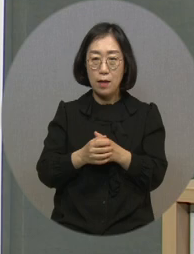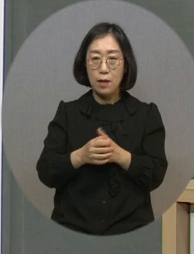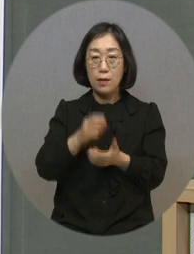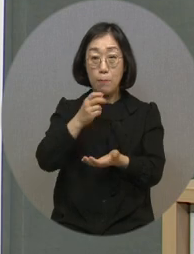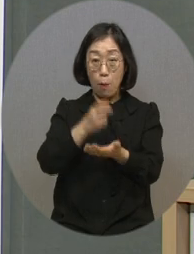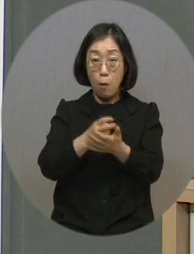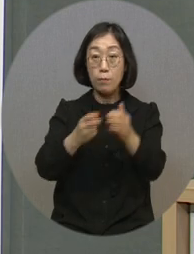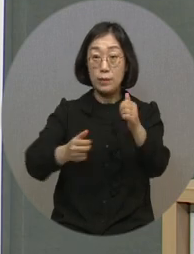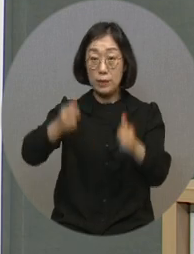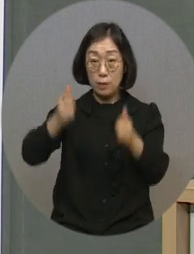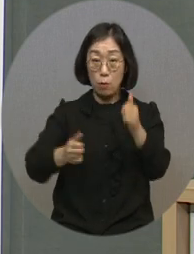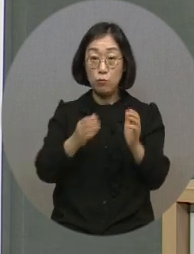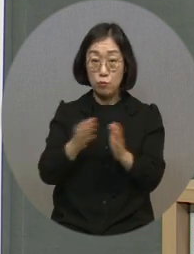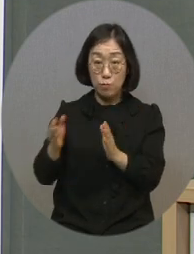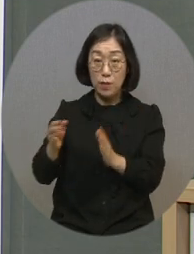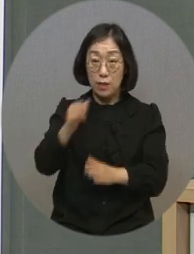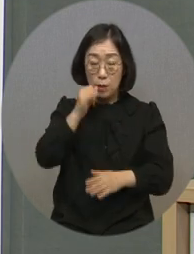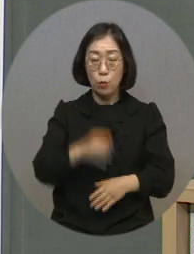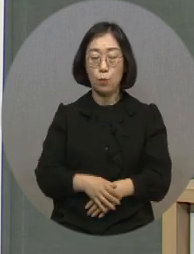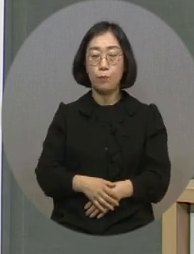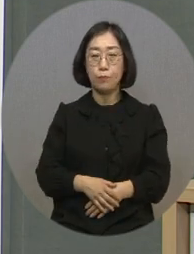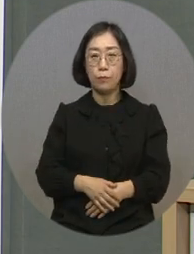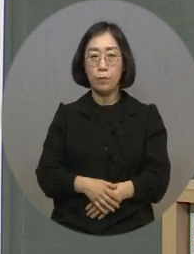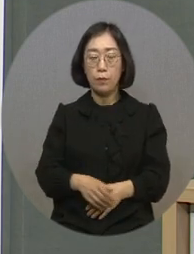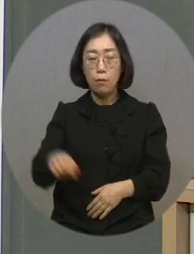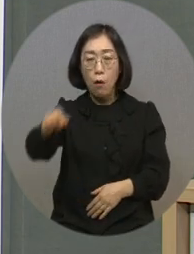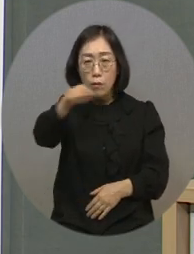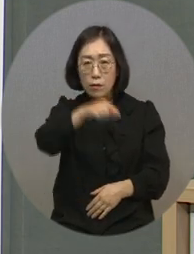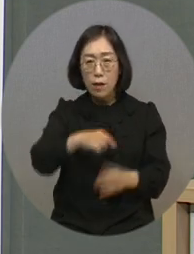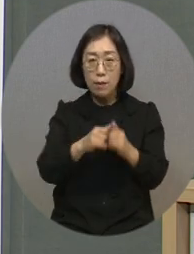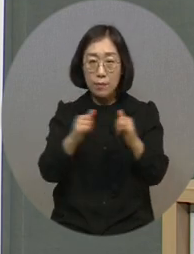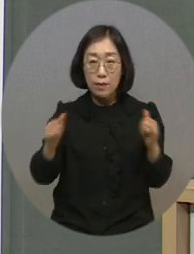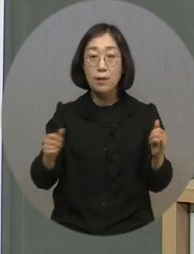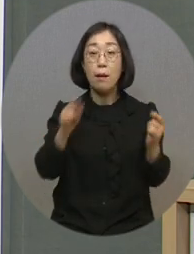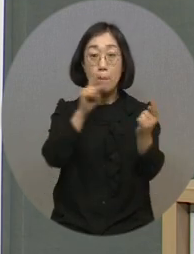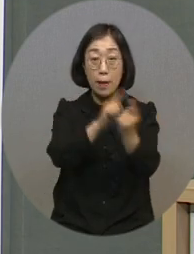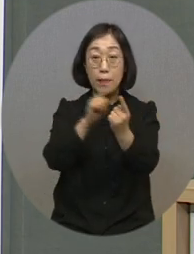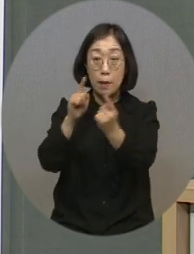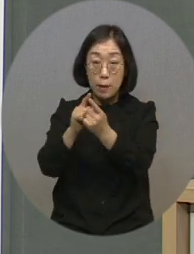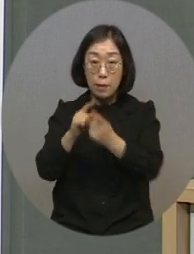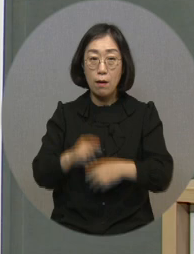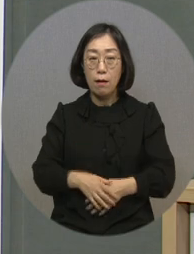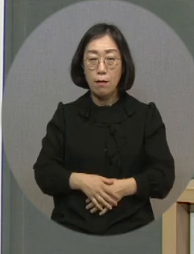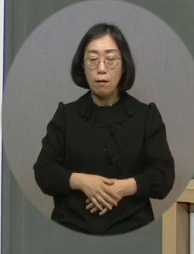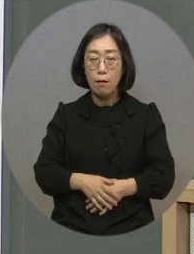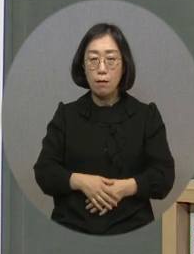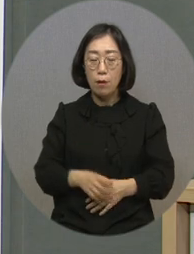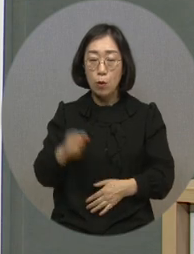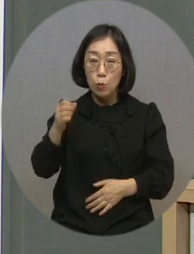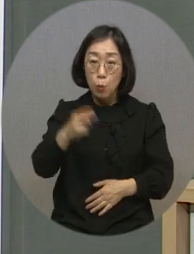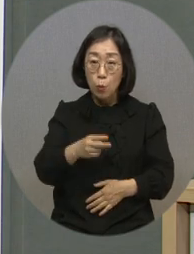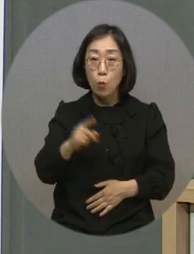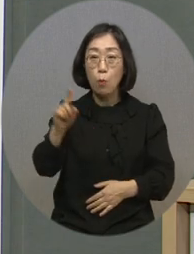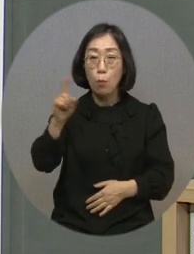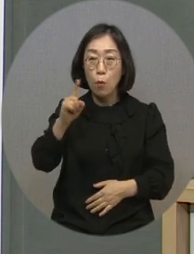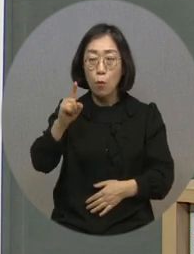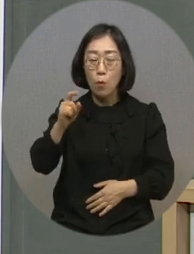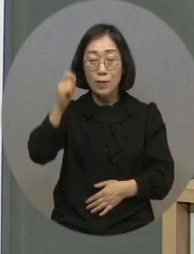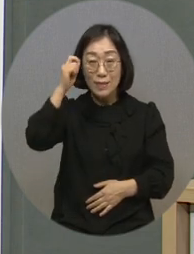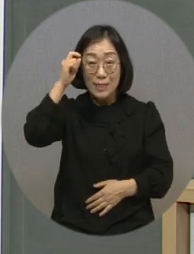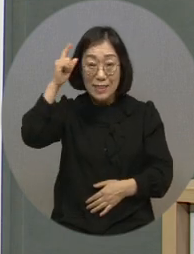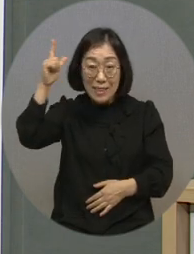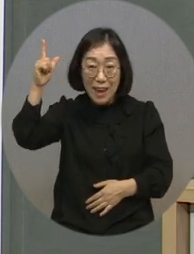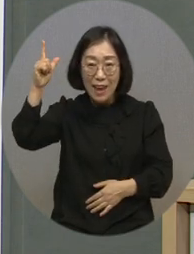예. 여러분들이. 그런 많은 사람들을 만나면서 아마 예. 그 만남 속에서 어떤 지혜가